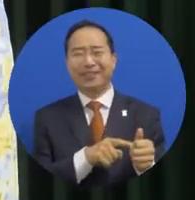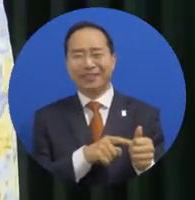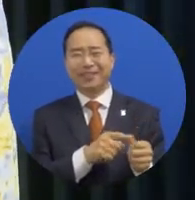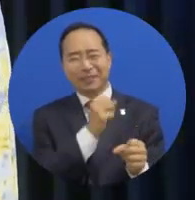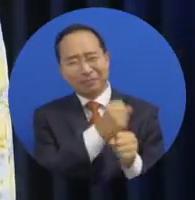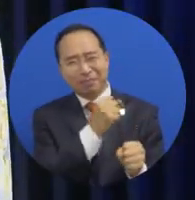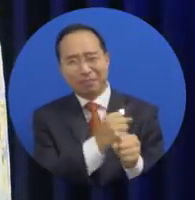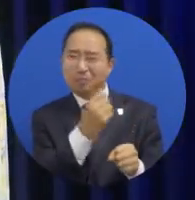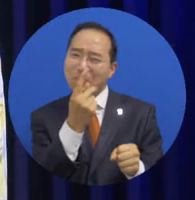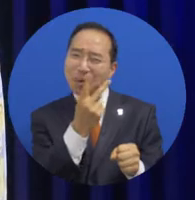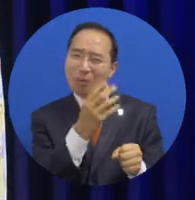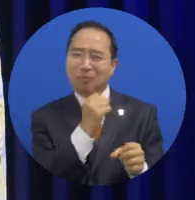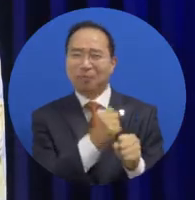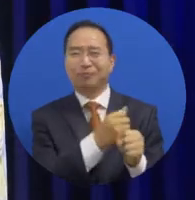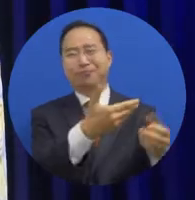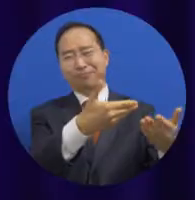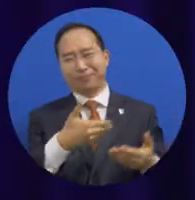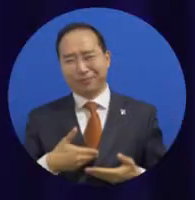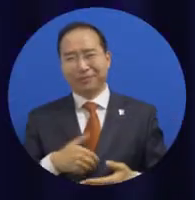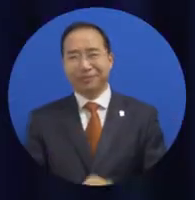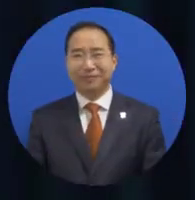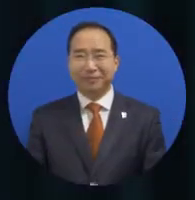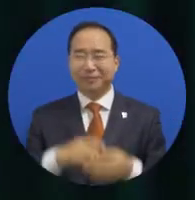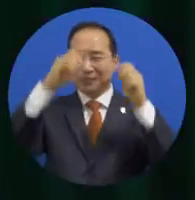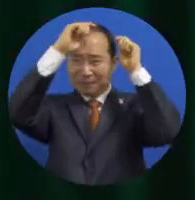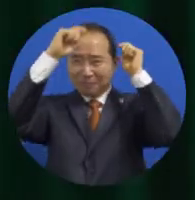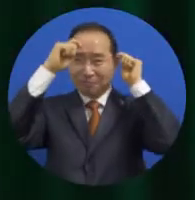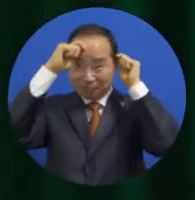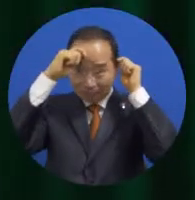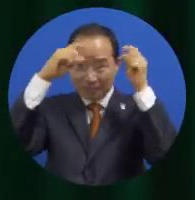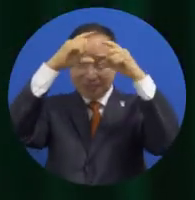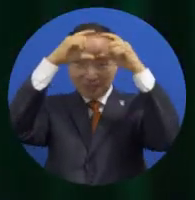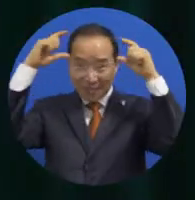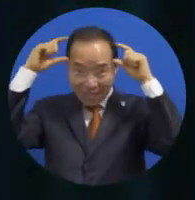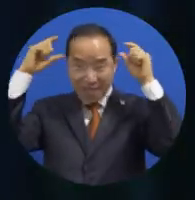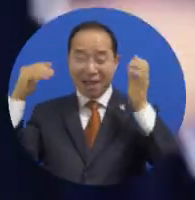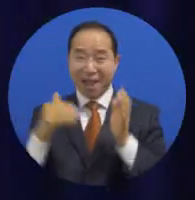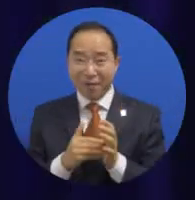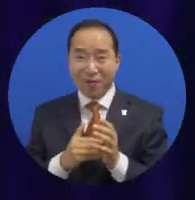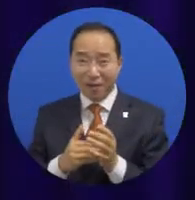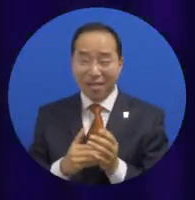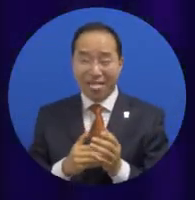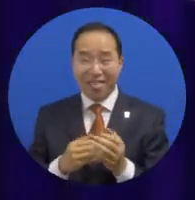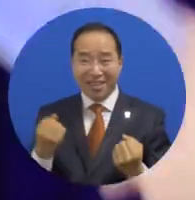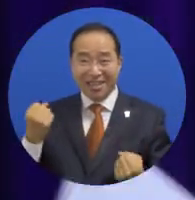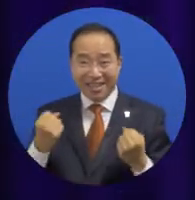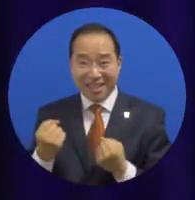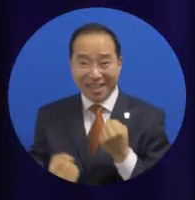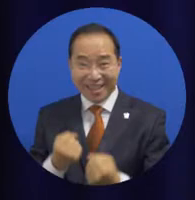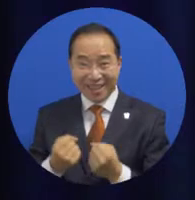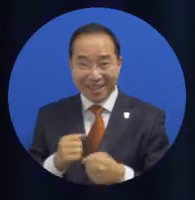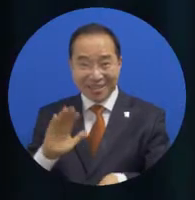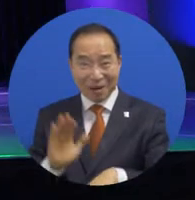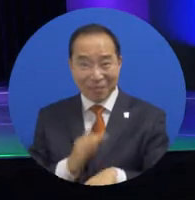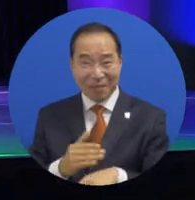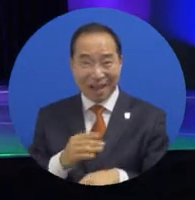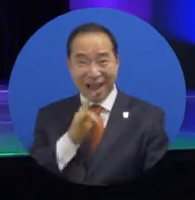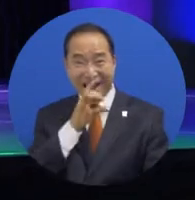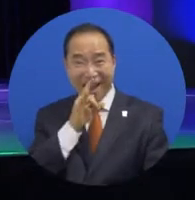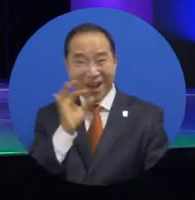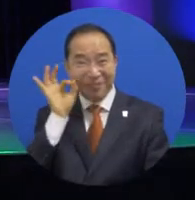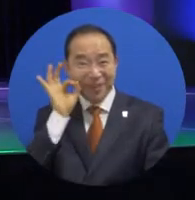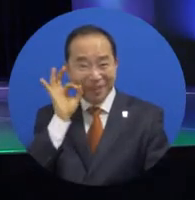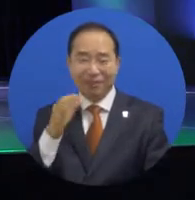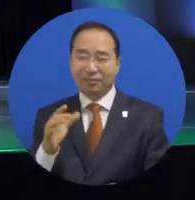줬어요. 엄청 다정하시다. 네, 근데 이 모자 쓰고 잘 못하면 창피해서 네. 이 모자 쓰면 열심히 달립니다.